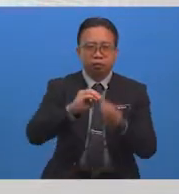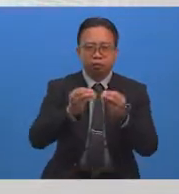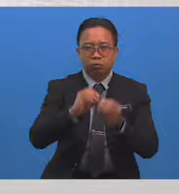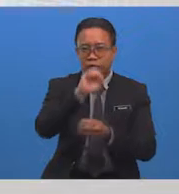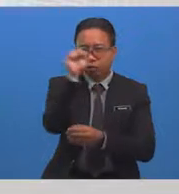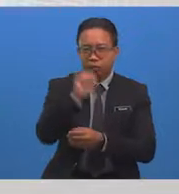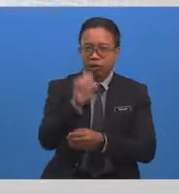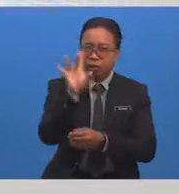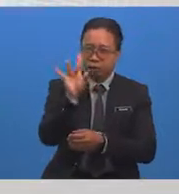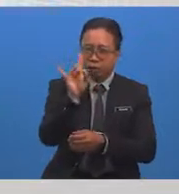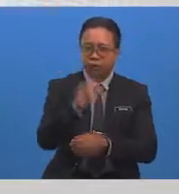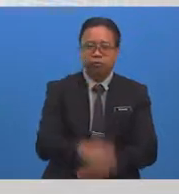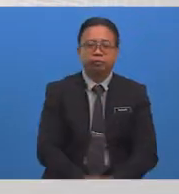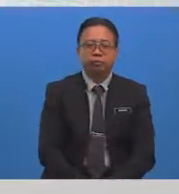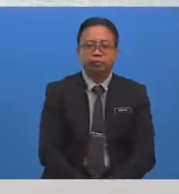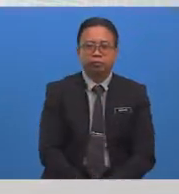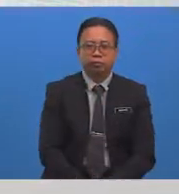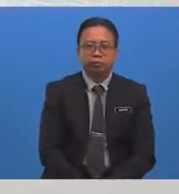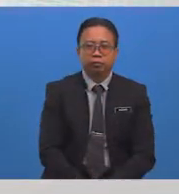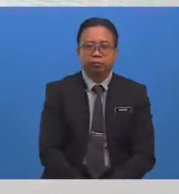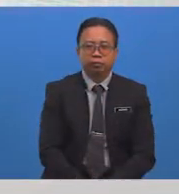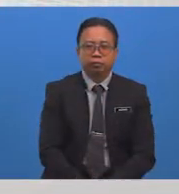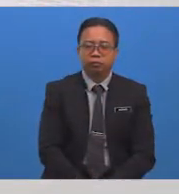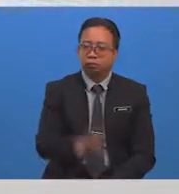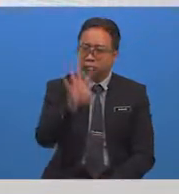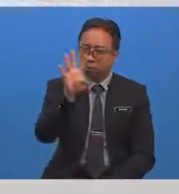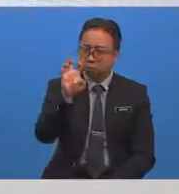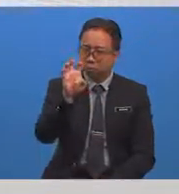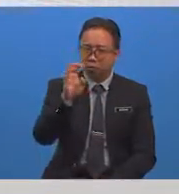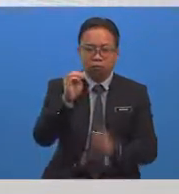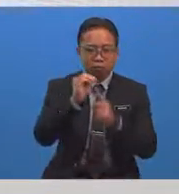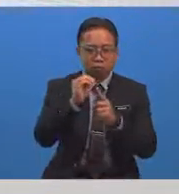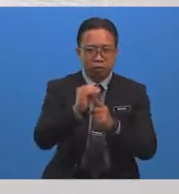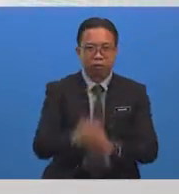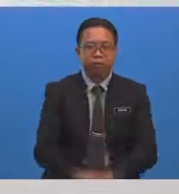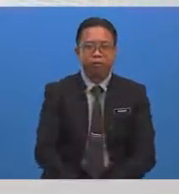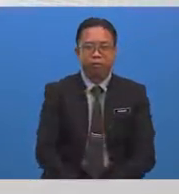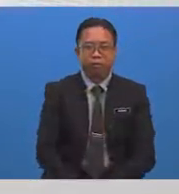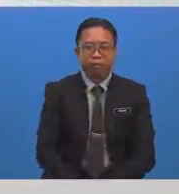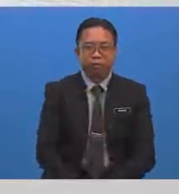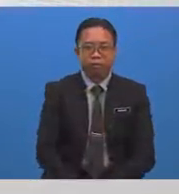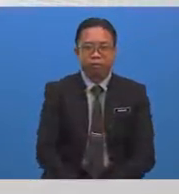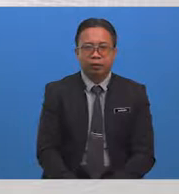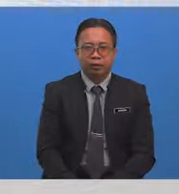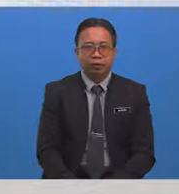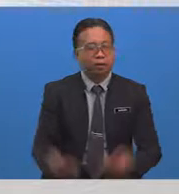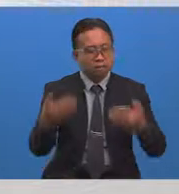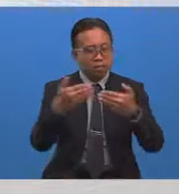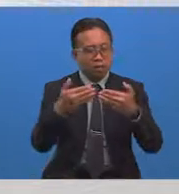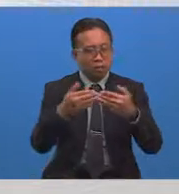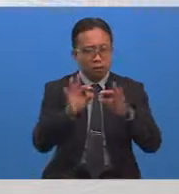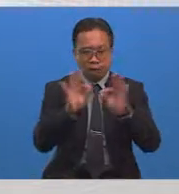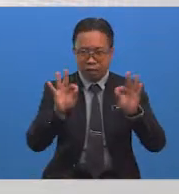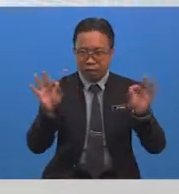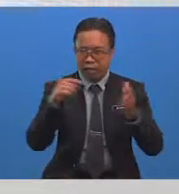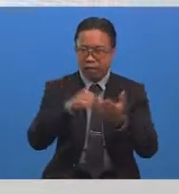98 skornya bernilai 40 soalnya Sambong ayat berikut